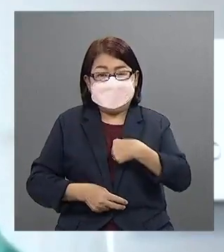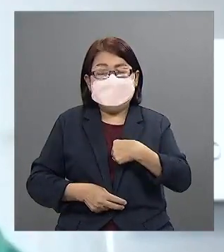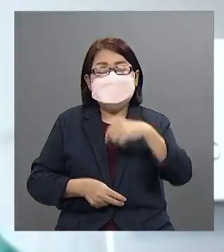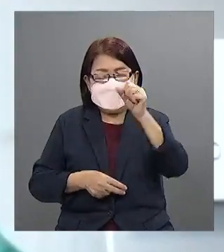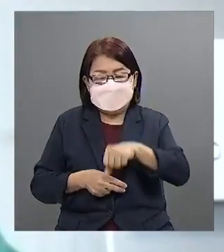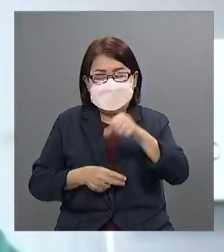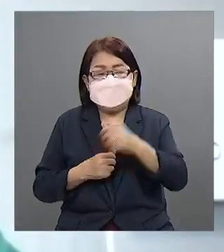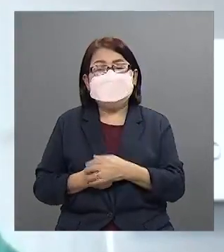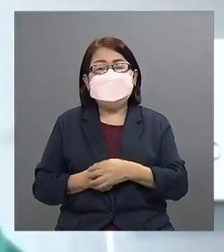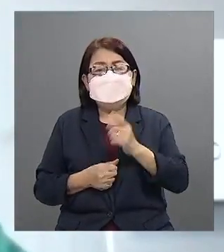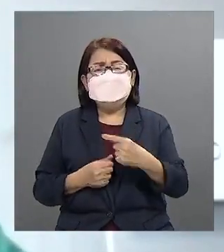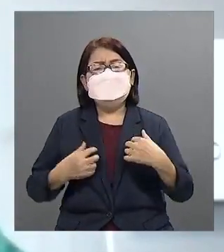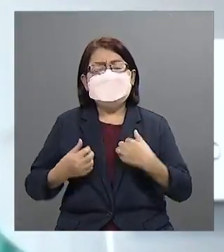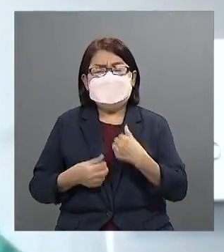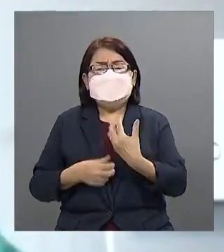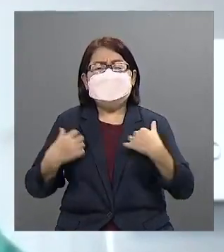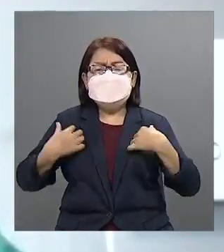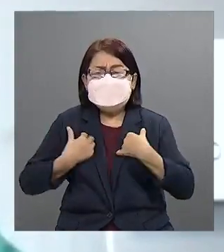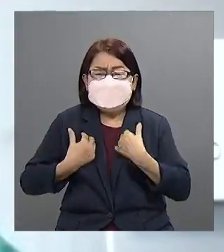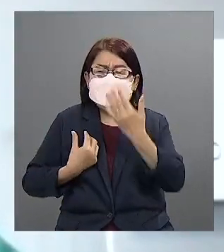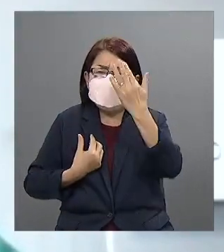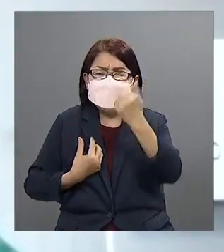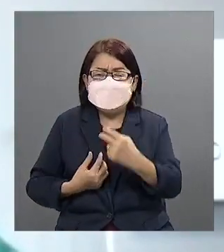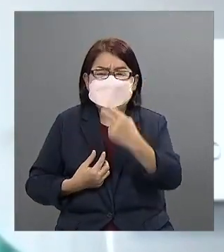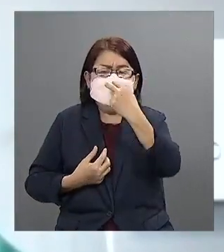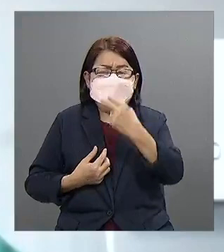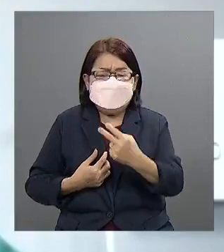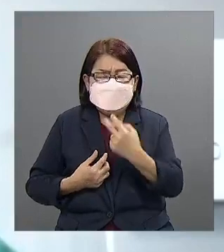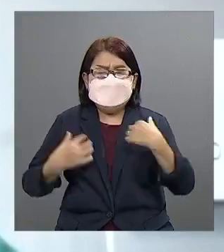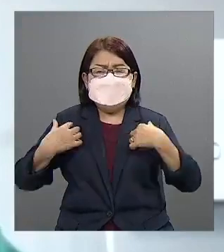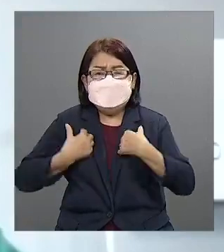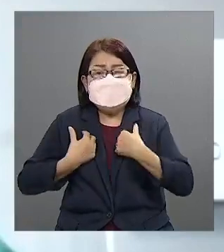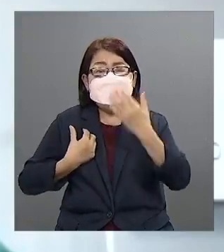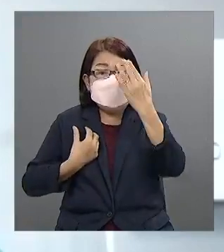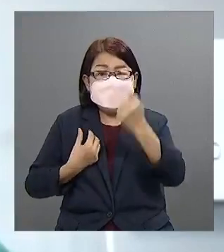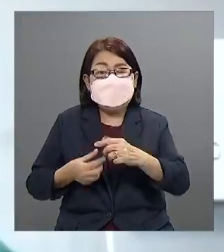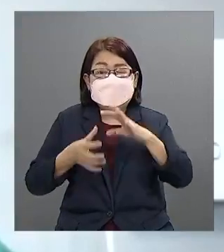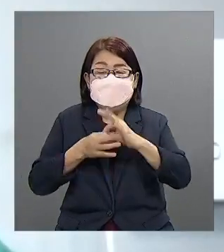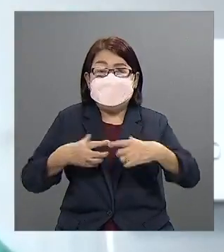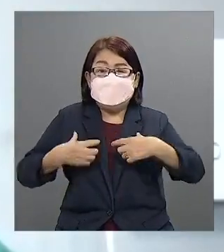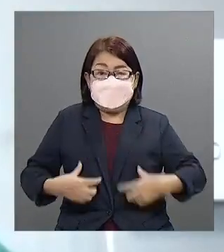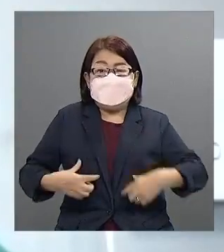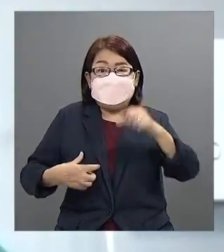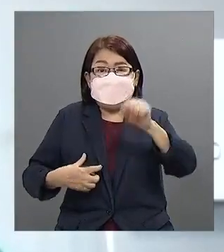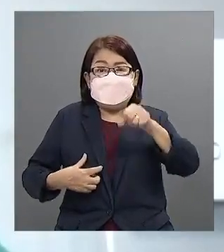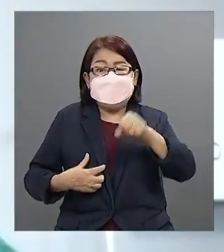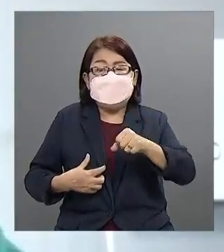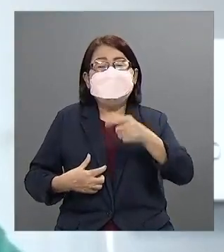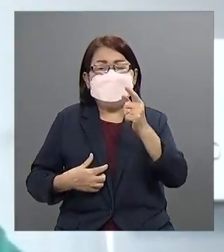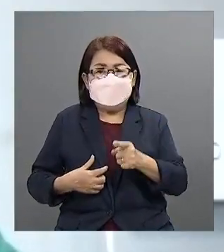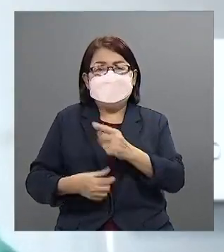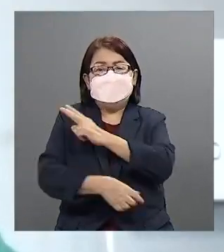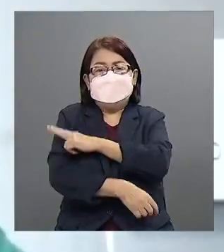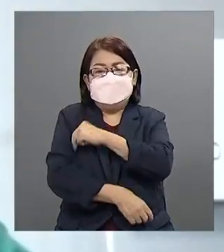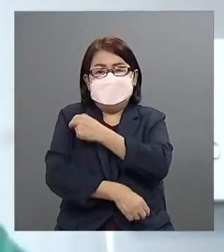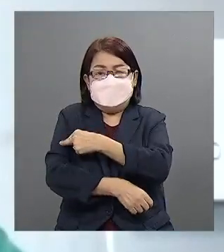อยู่เนี่ยเป็นเพราะอะไรถ้าเหนื่อยจากพยาธิสภาพที่ปอดที่จำเป็นต้องรับการรักษาก็ต้องรับการรัก